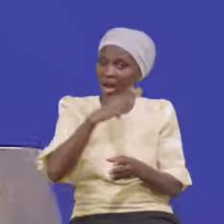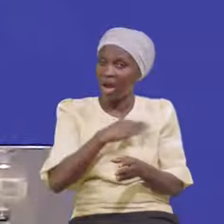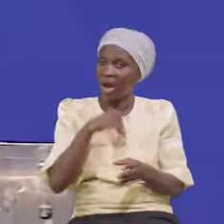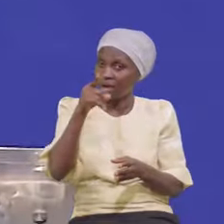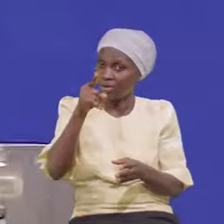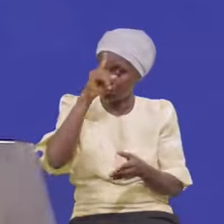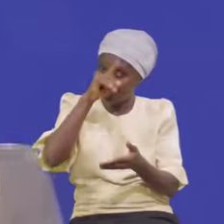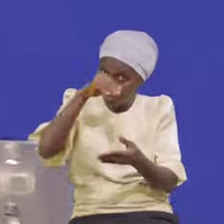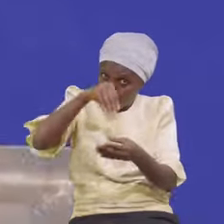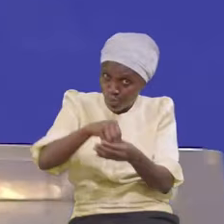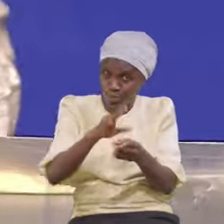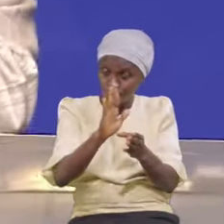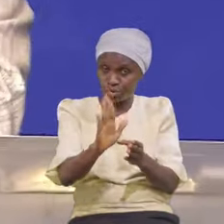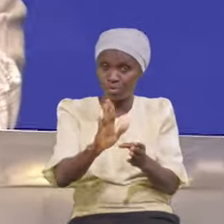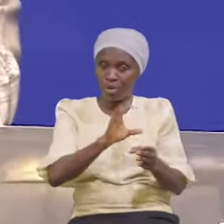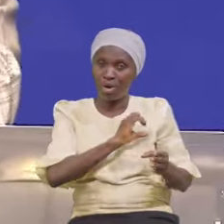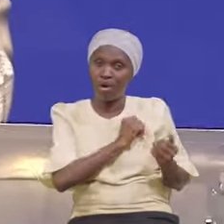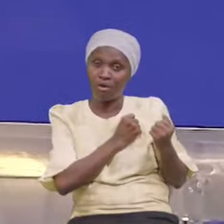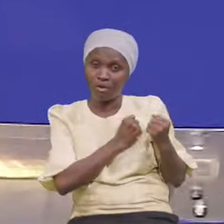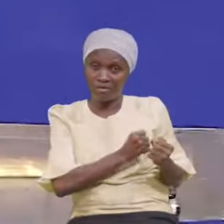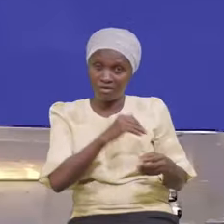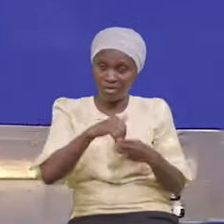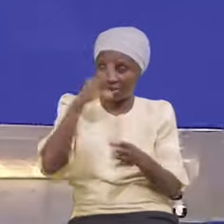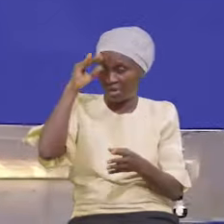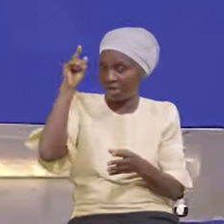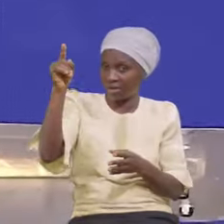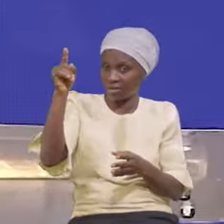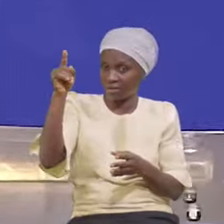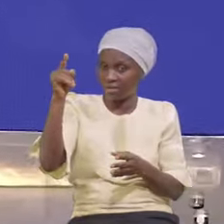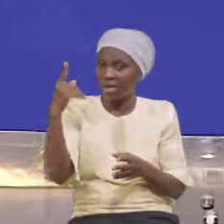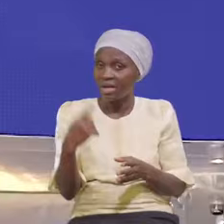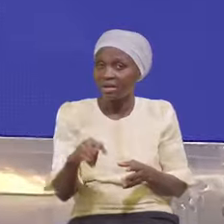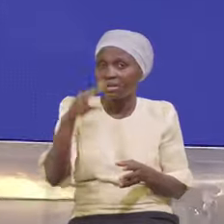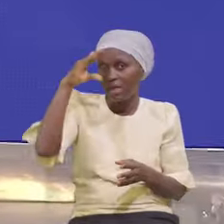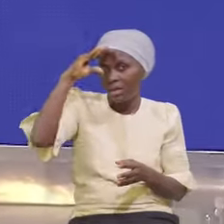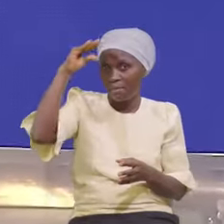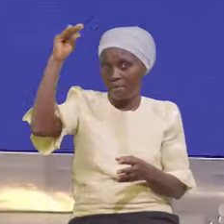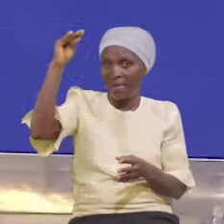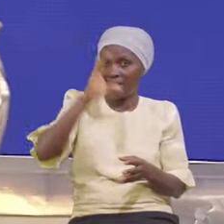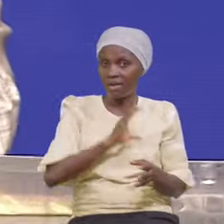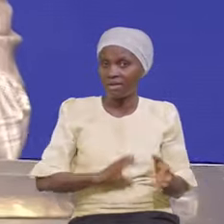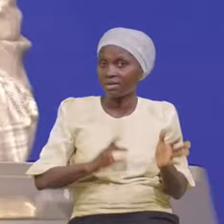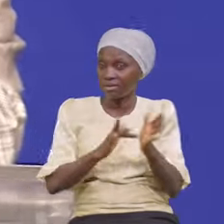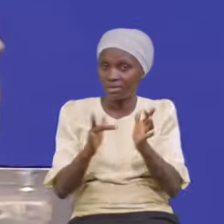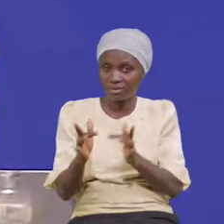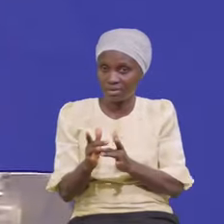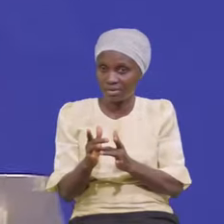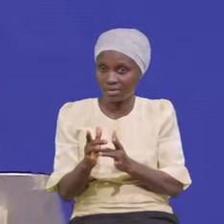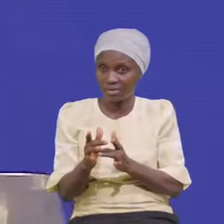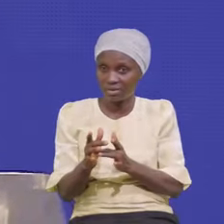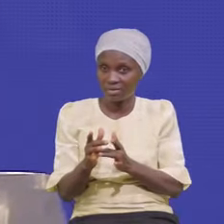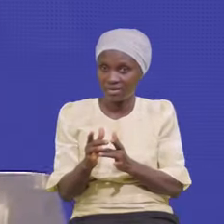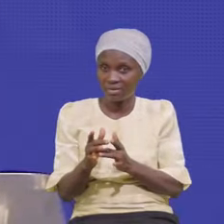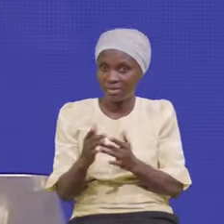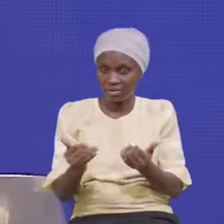your confidence in him. మీ మానసిక స్థైర్యం ఆయన మీద ఉంచితే. The man Christ Jesus. క్రీస్తు యేసు అనే నరుడు. Look